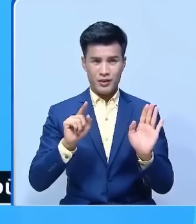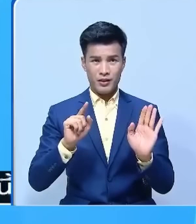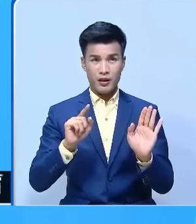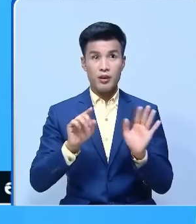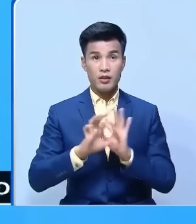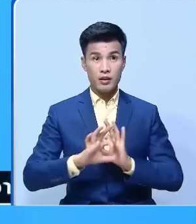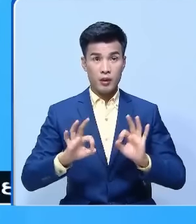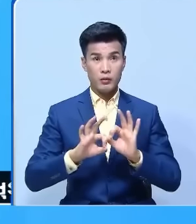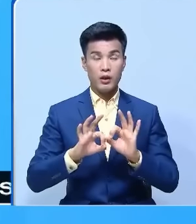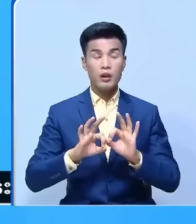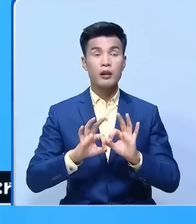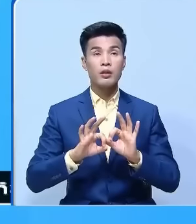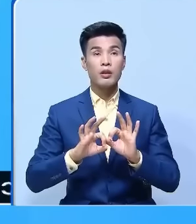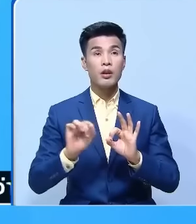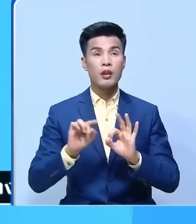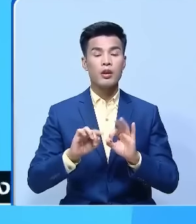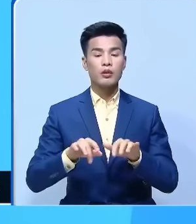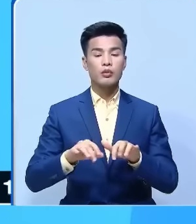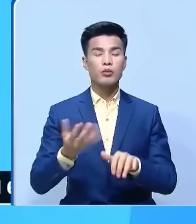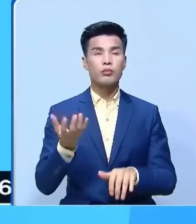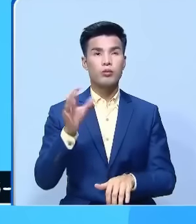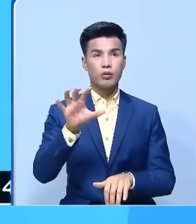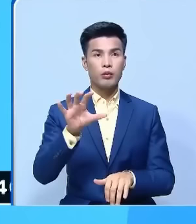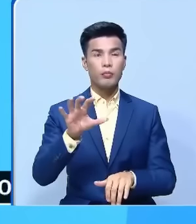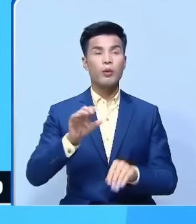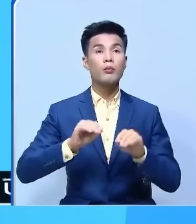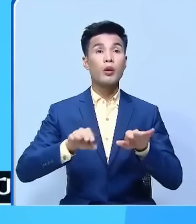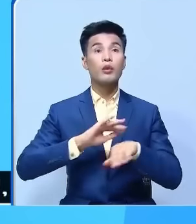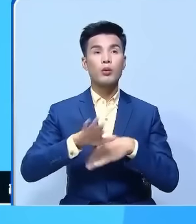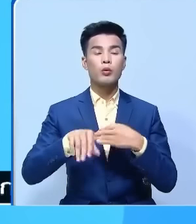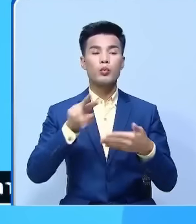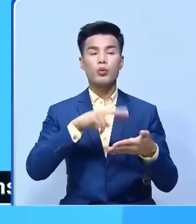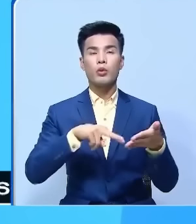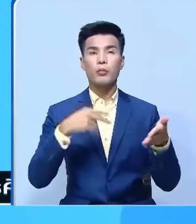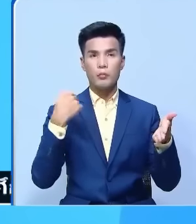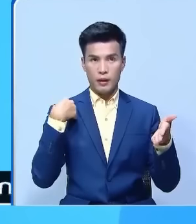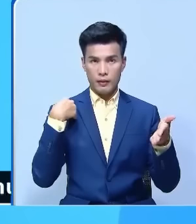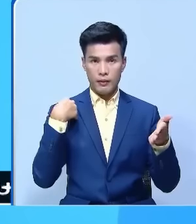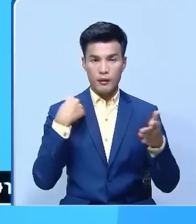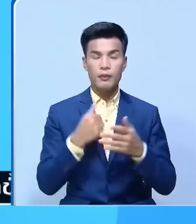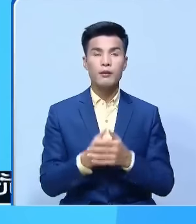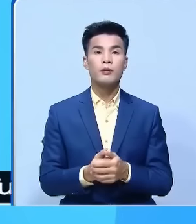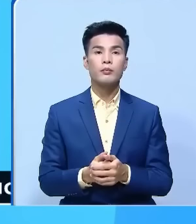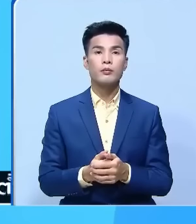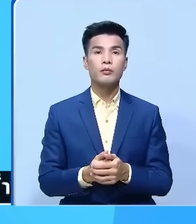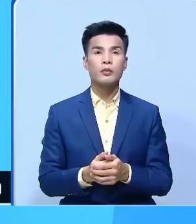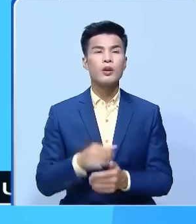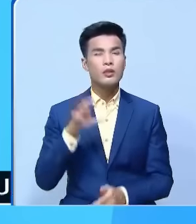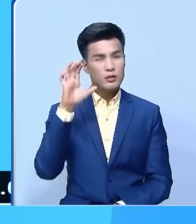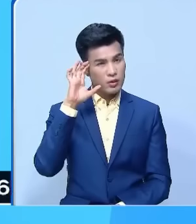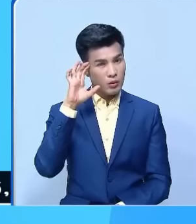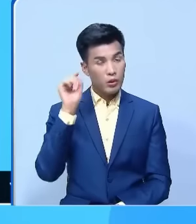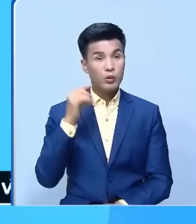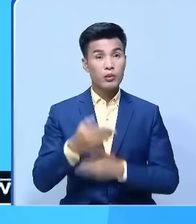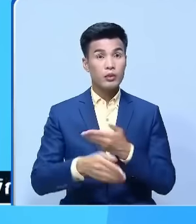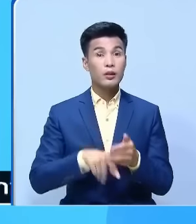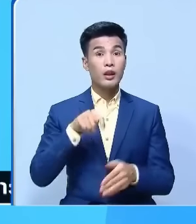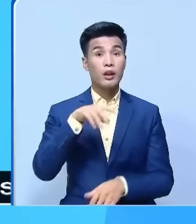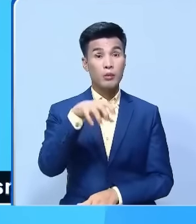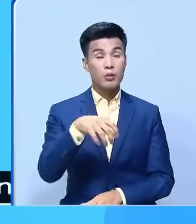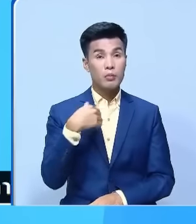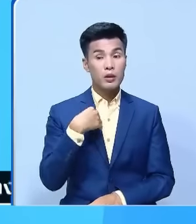เฉพาะในโลปของสังคมออนไลน์นะครับมันทุกอย่างเนี่ยมันตรวจสอบได้หมดเนี่ยก็เชื่อว่านอกจากตลาดบางแคแล้วที่